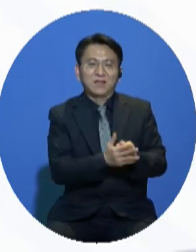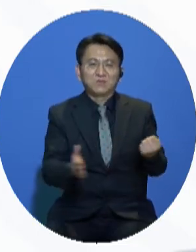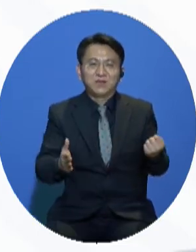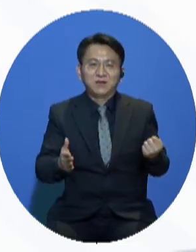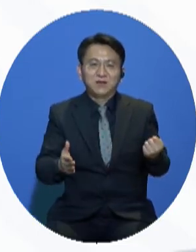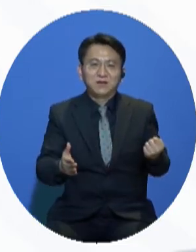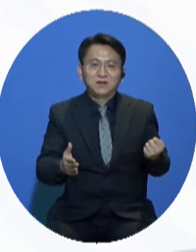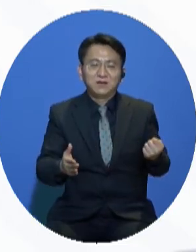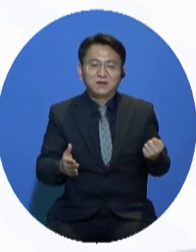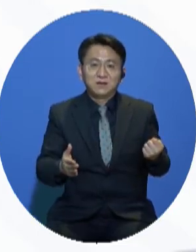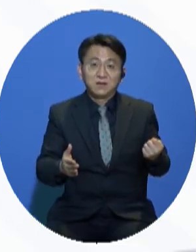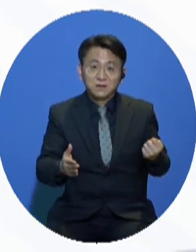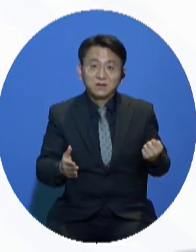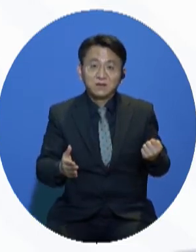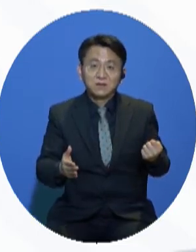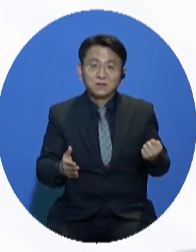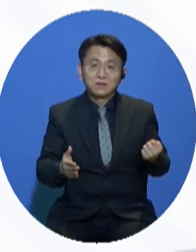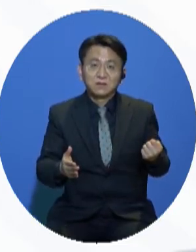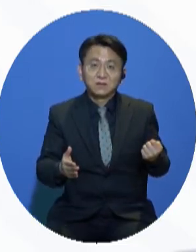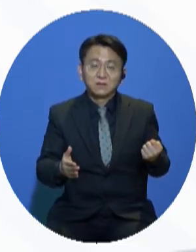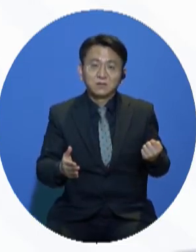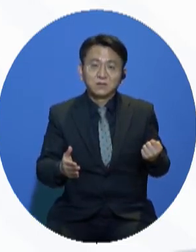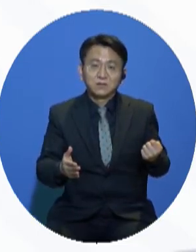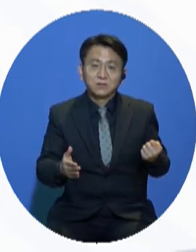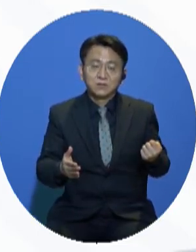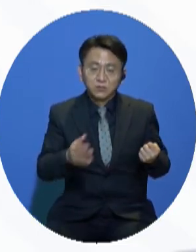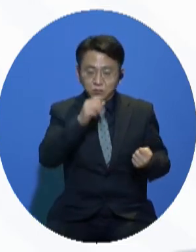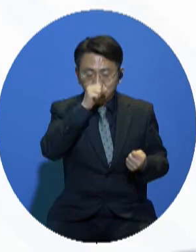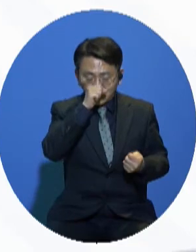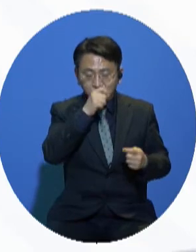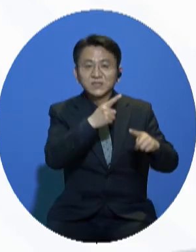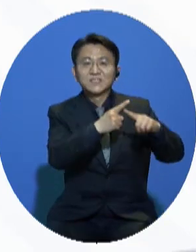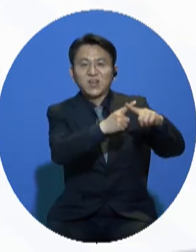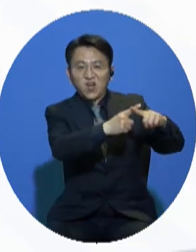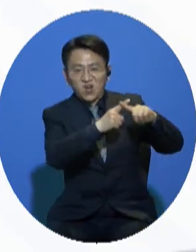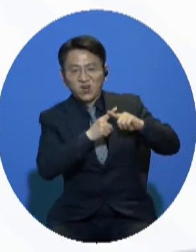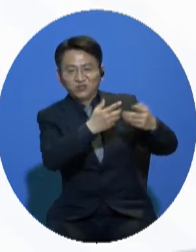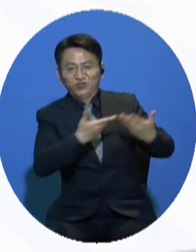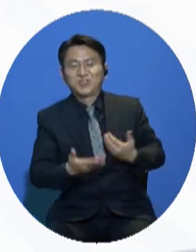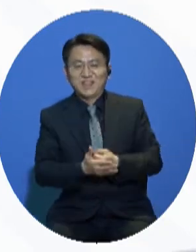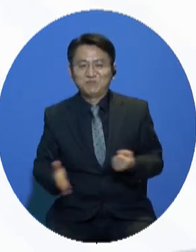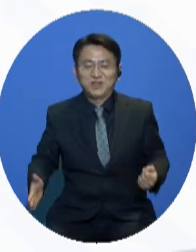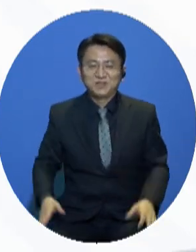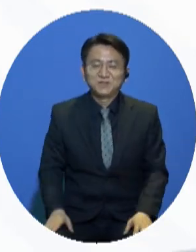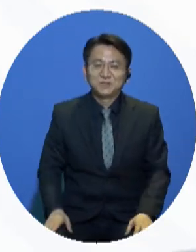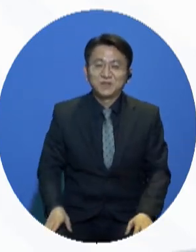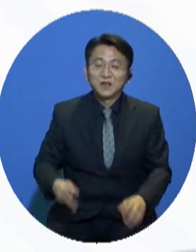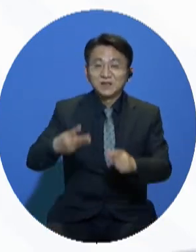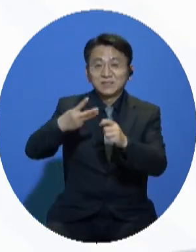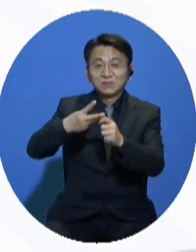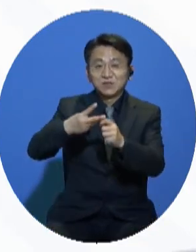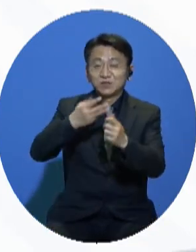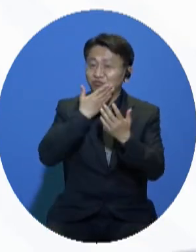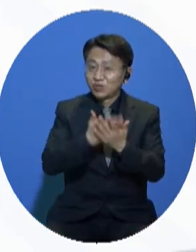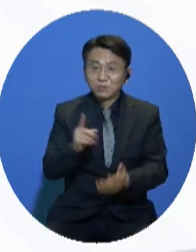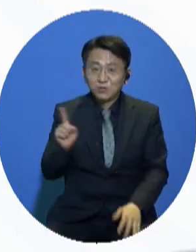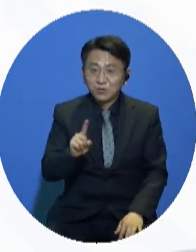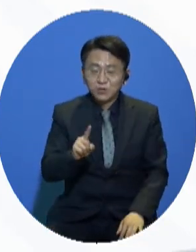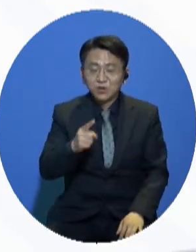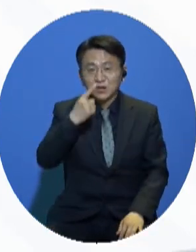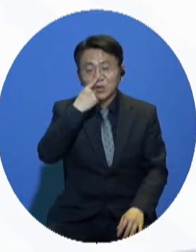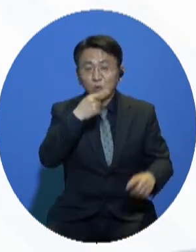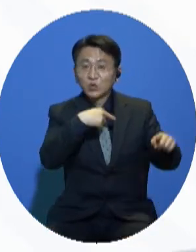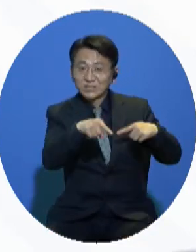잘 And he 알고 would only 있고 have 그런 ever done 사람이기 that if I'd been 때문에 to the Paralympic 긍정적인 Games. 답을 줬기 And 때문입니다. 그리고 his 세 번째로 attitude had to 중요한 be one of, 것은 이 yeah, disabled